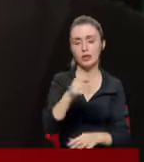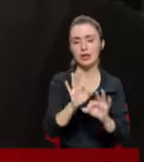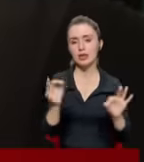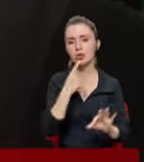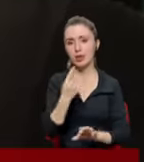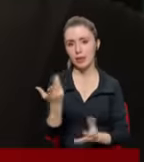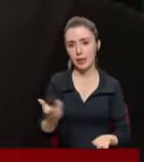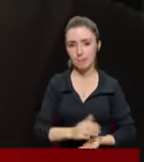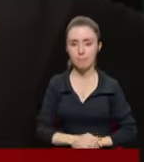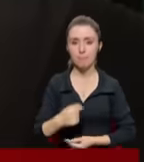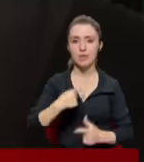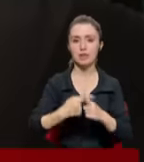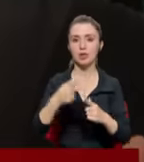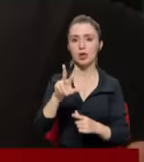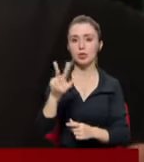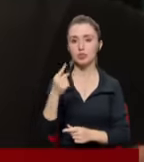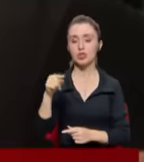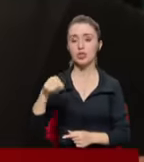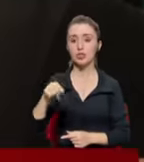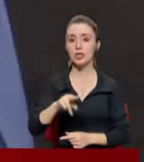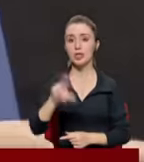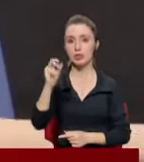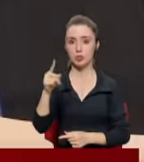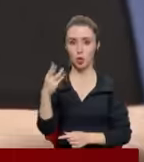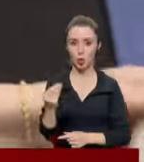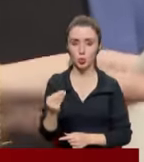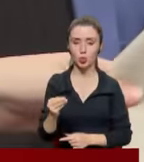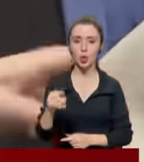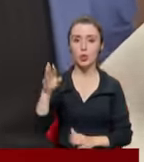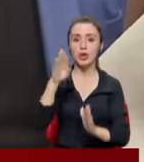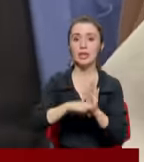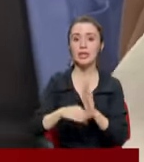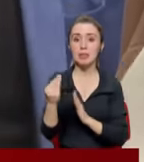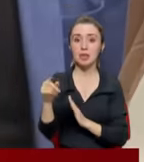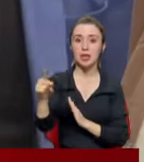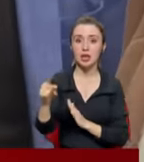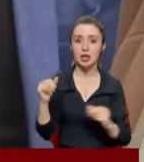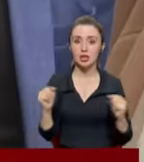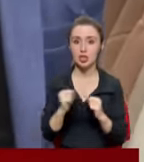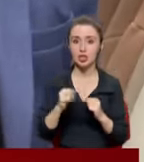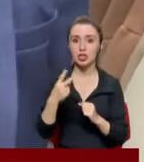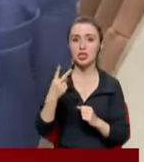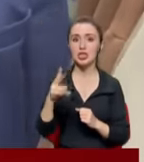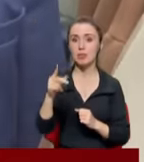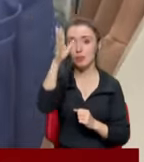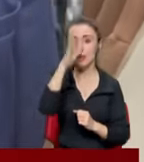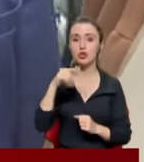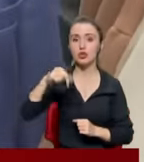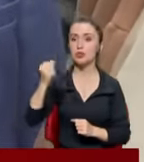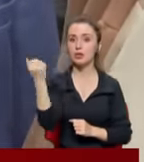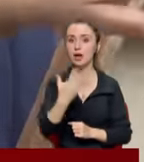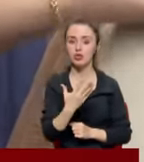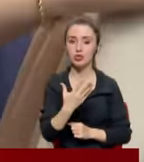söyleyebilirim bizim Kiram 30.000 70.000 çıktı Vallah şimdi indirimi iyiymiş kışın Bunlar 2,5 milyarda şimdi ne